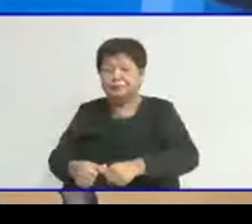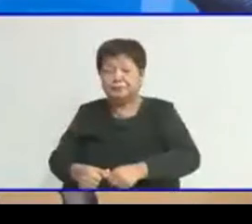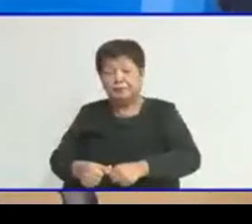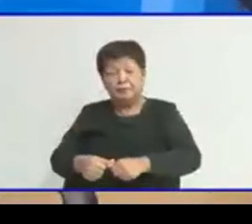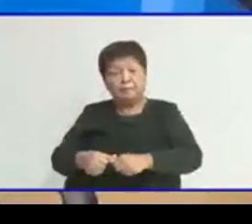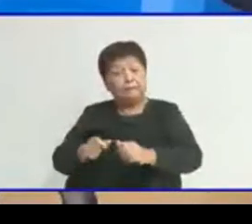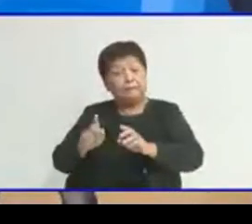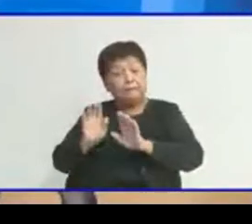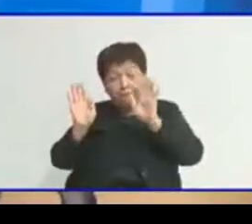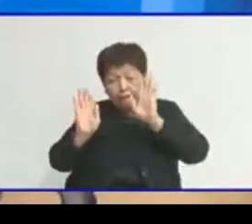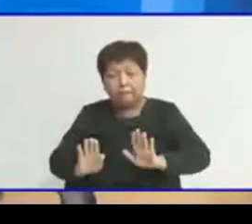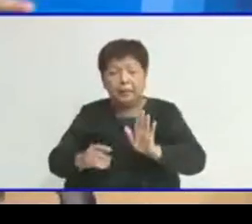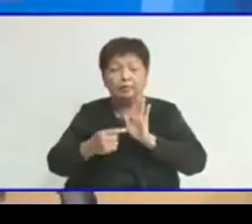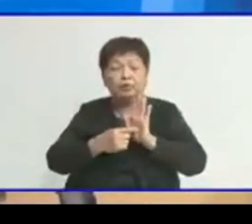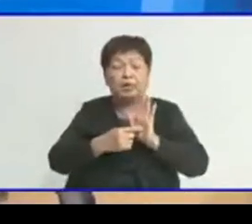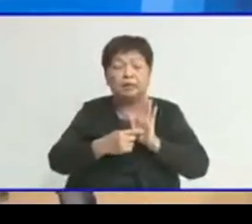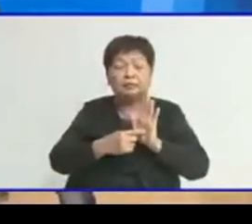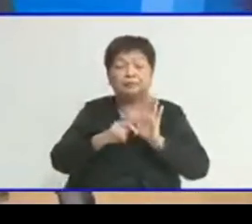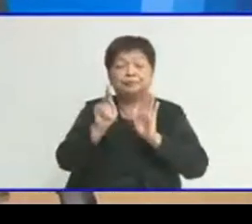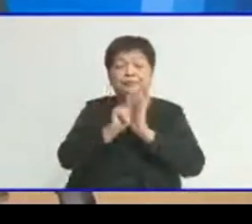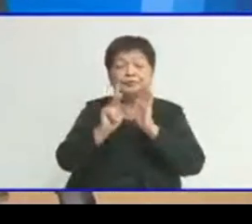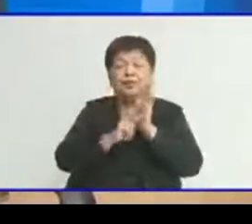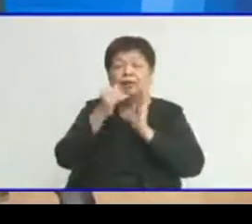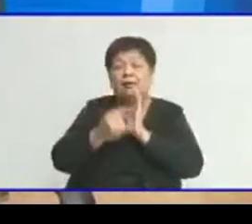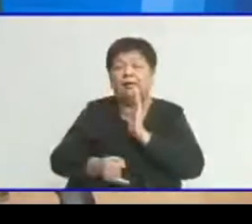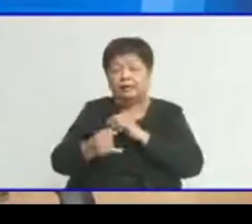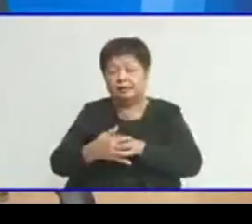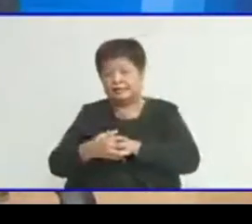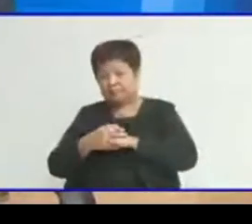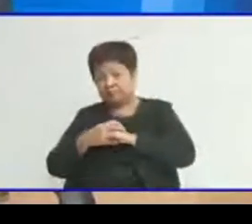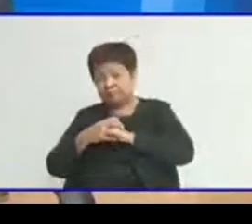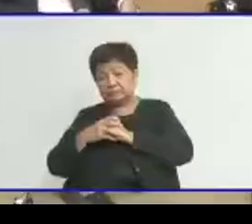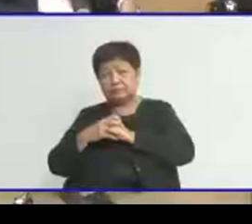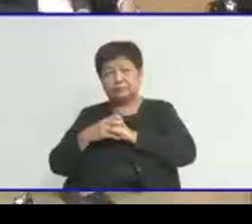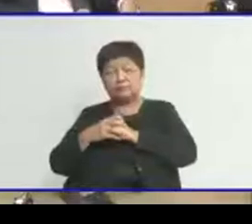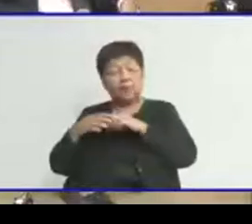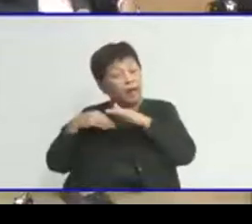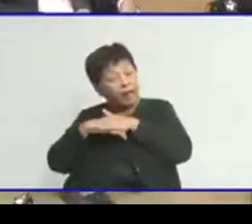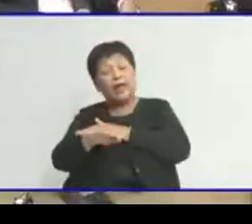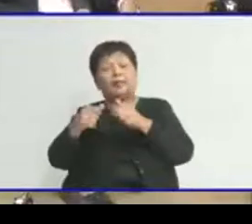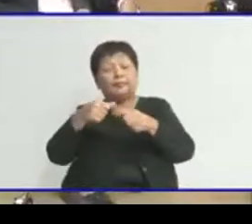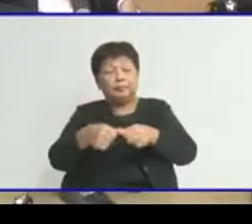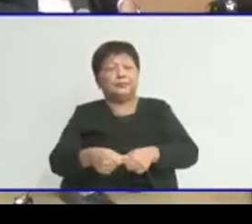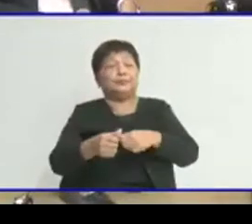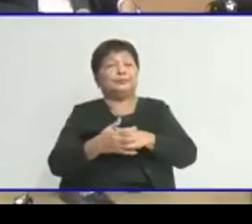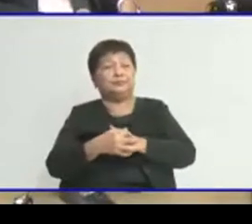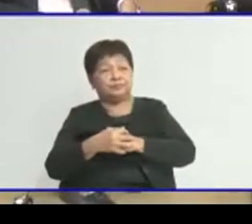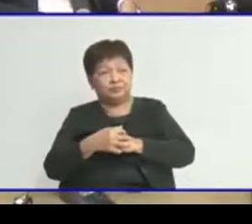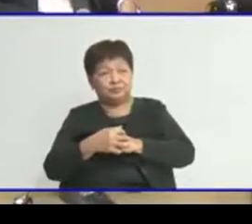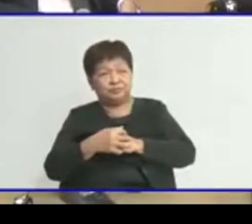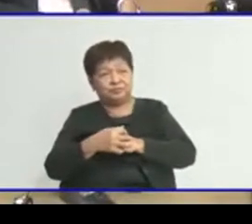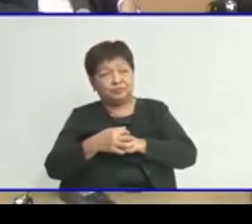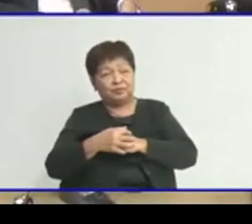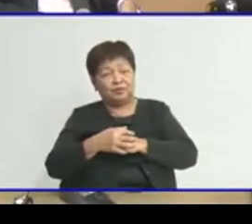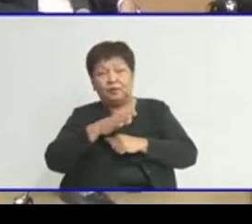ระยะเวลาการประกันตัว อันนั้นเป็นการประกันตัว เ ป็ น การประกันตัว อ ะ ไ ร นะครับใช่ เรียกว่าเป็นผลลัพธ์ประกันตัว ข่าว